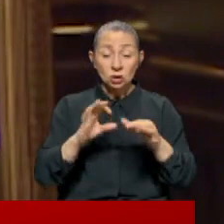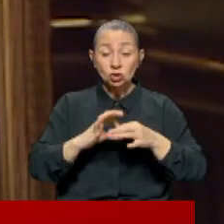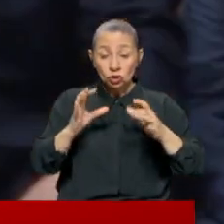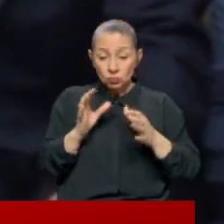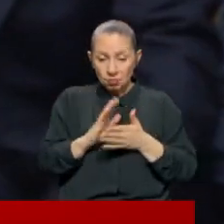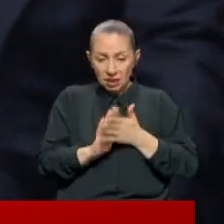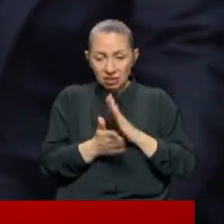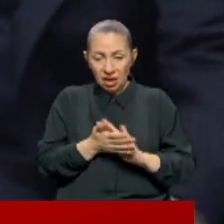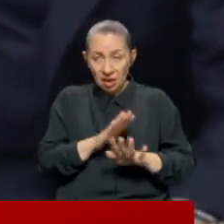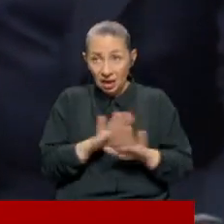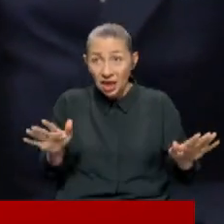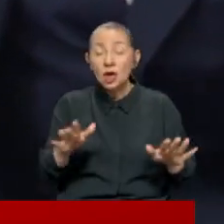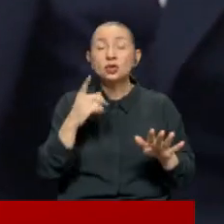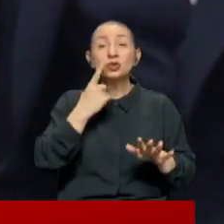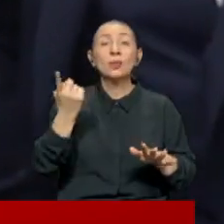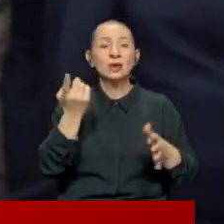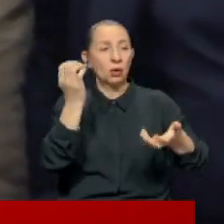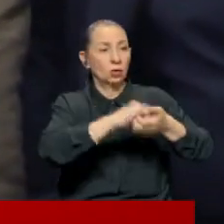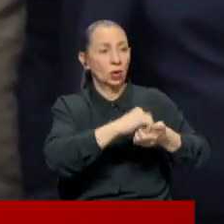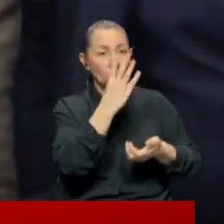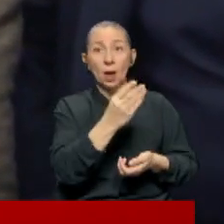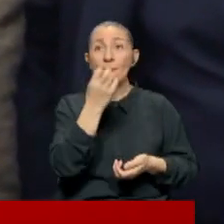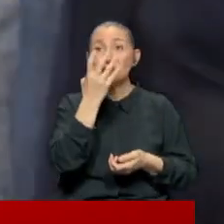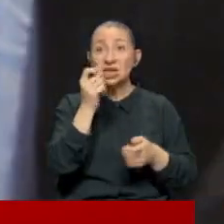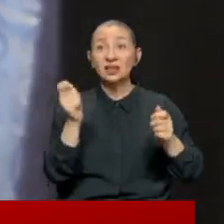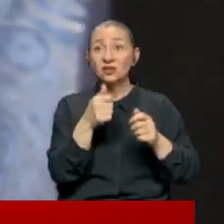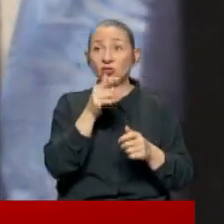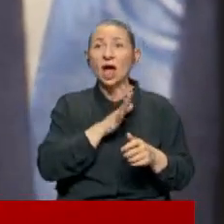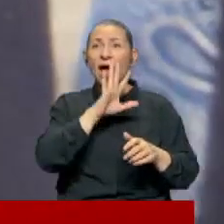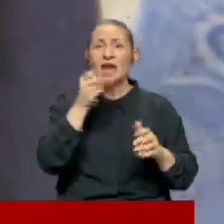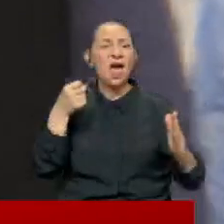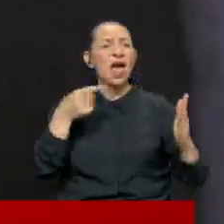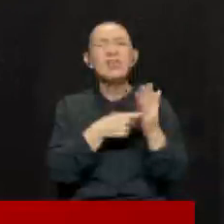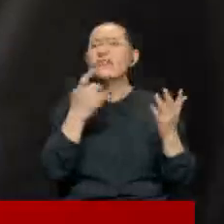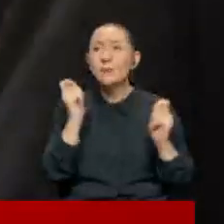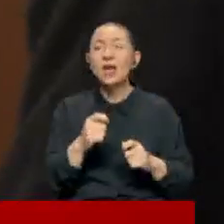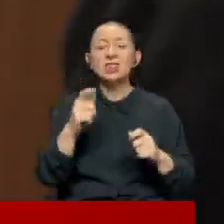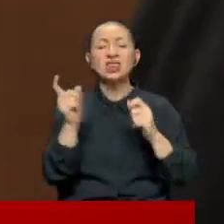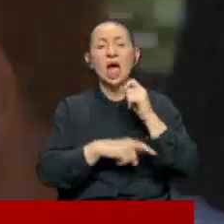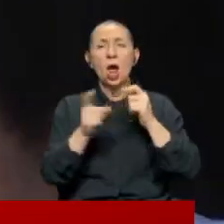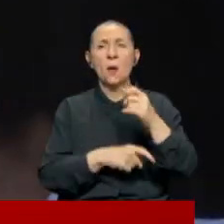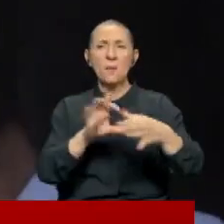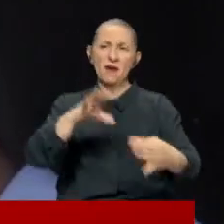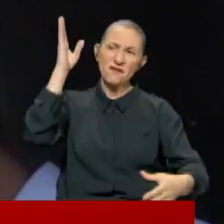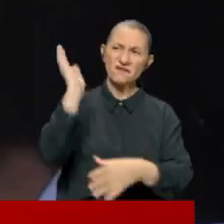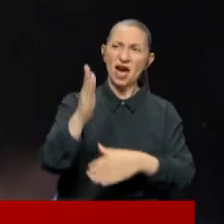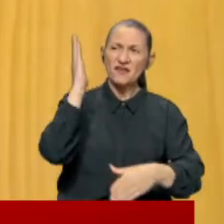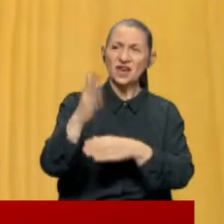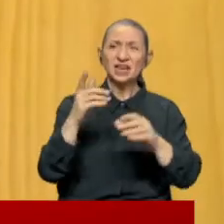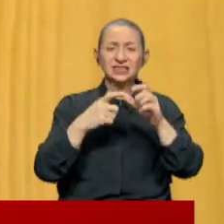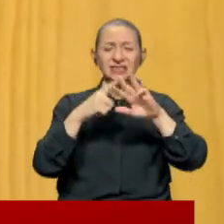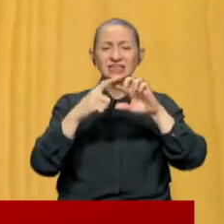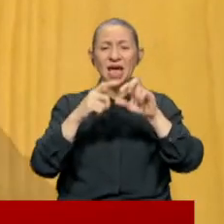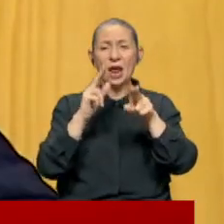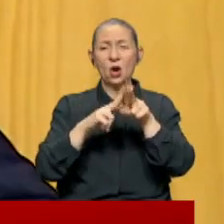süreci sonlandı Cumhur ittifakı ortaklığı kuruldu bahçeyle davutoğlu'nu her Hedef aldığında terör ilişkisi yaparak da serok diyor